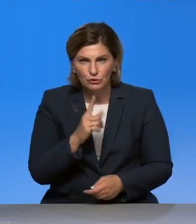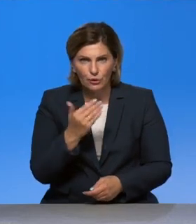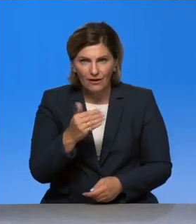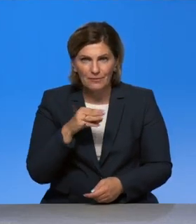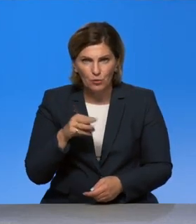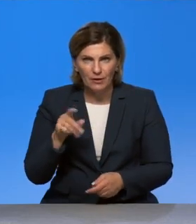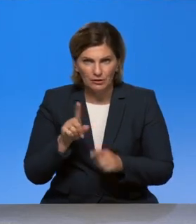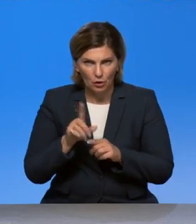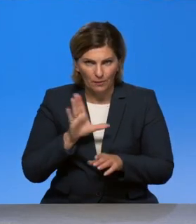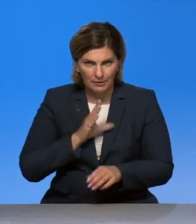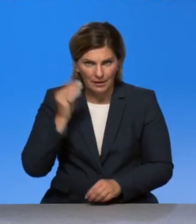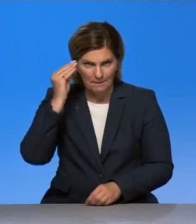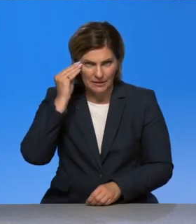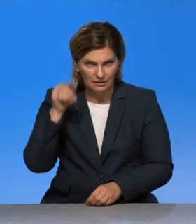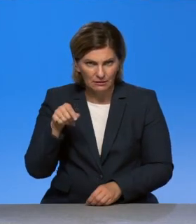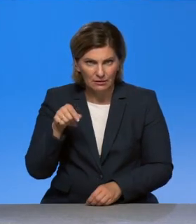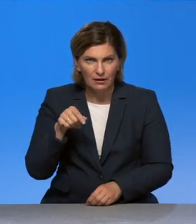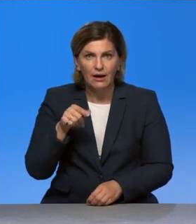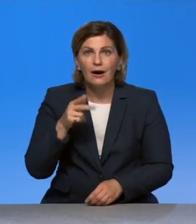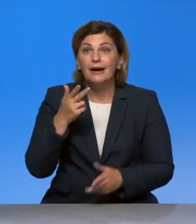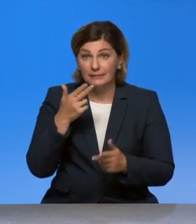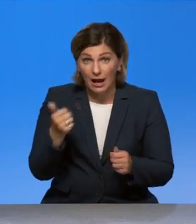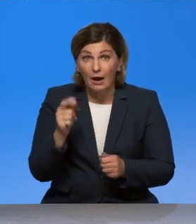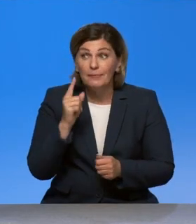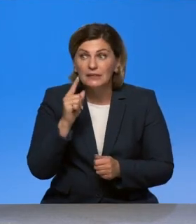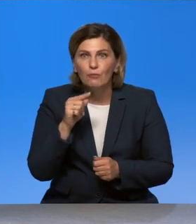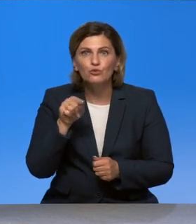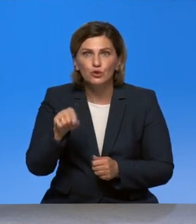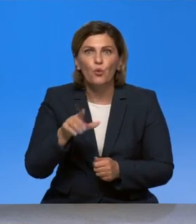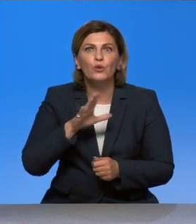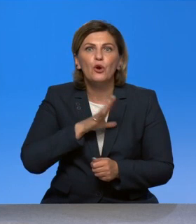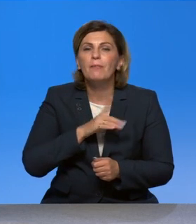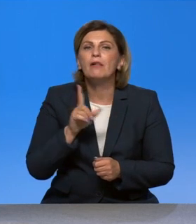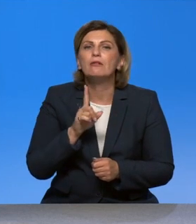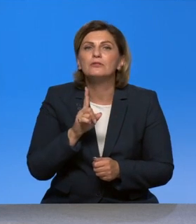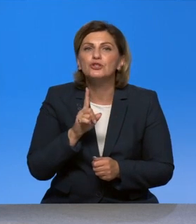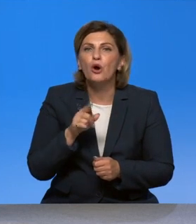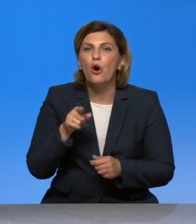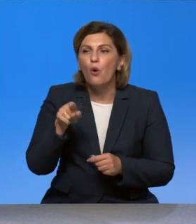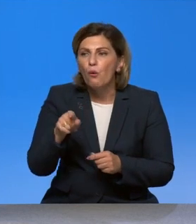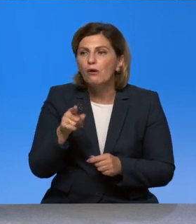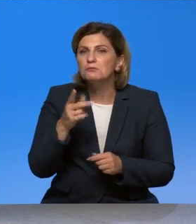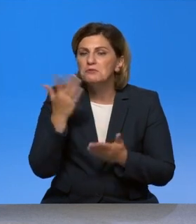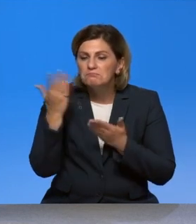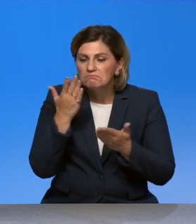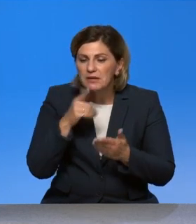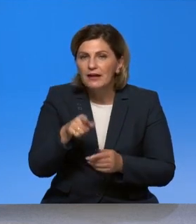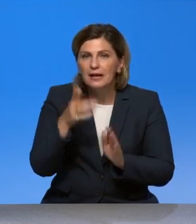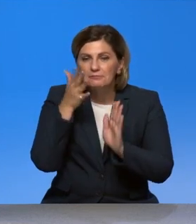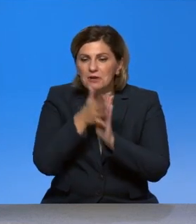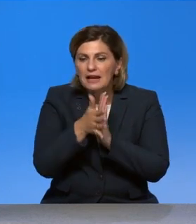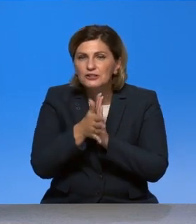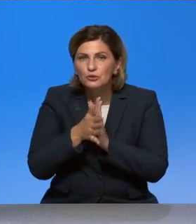он придерживался как раз мнения, вы абсолютно правы, такового, потому что основывался на экспедиционных материалах, исследованиях